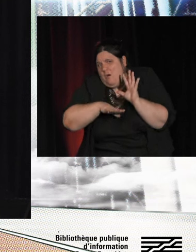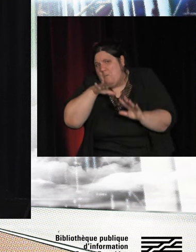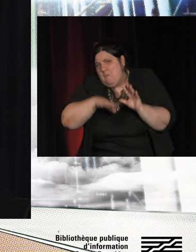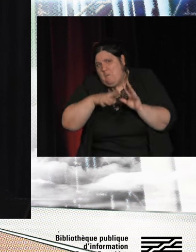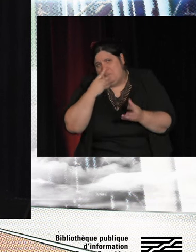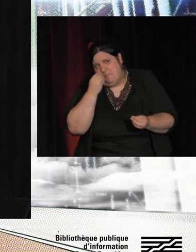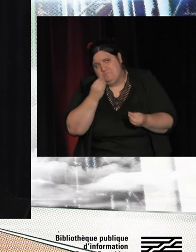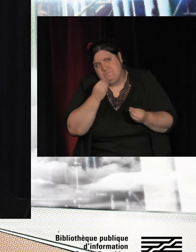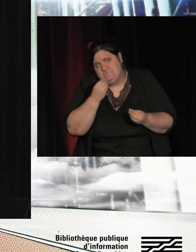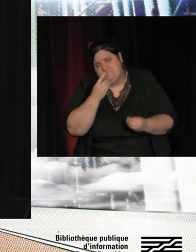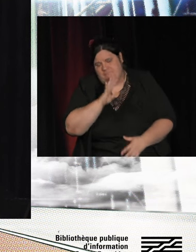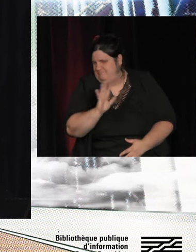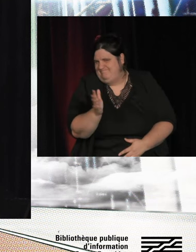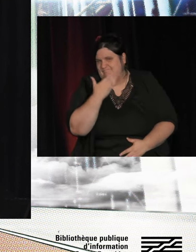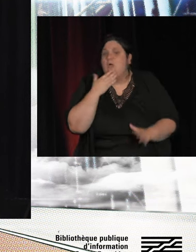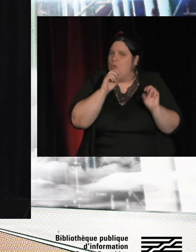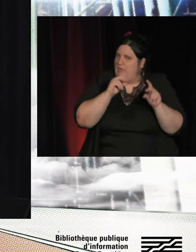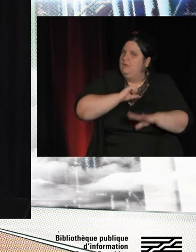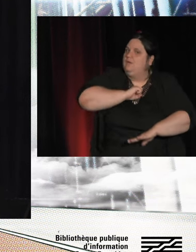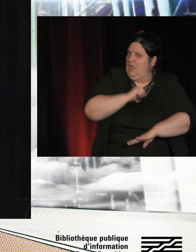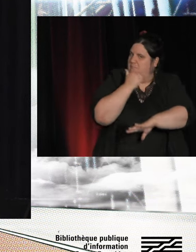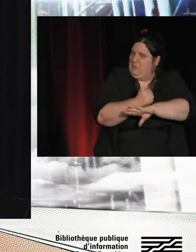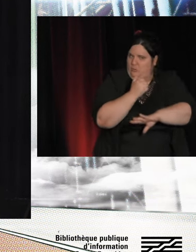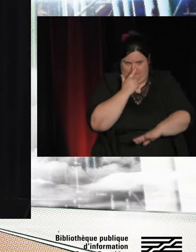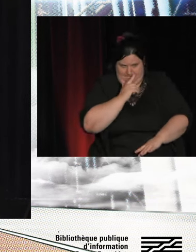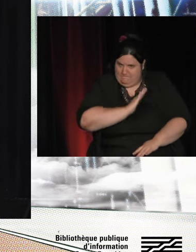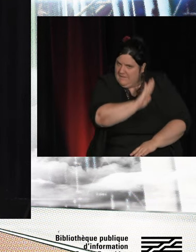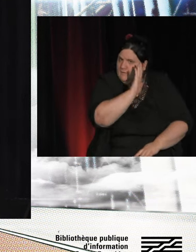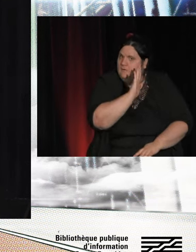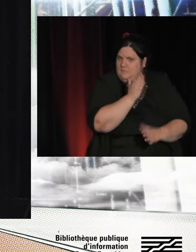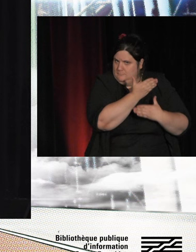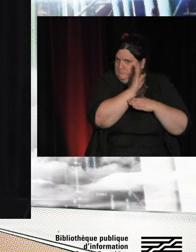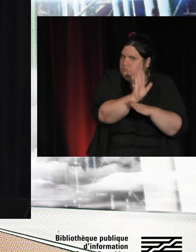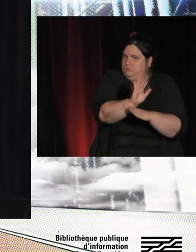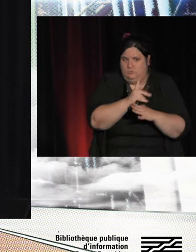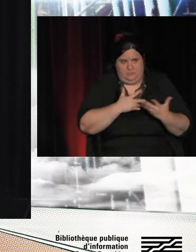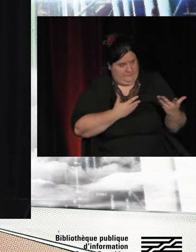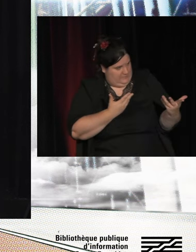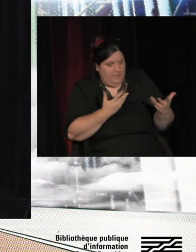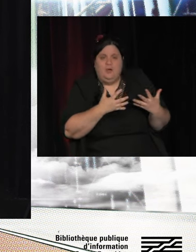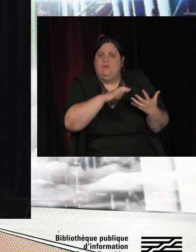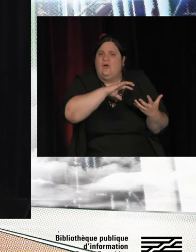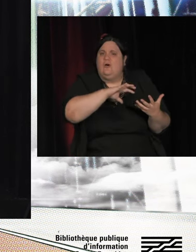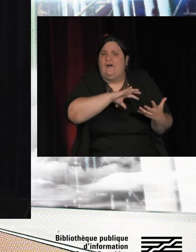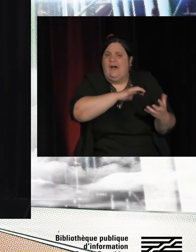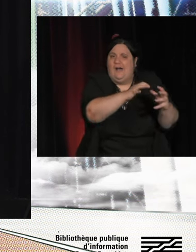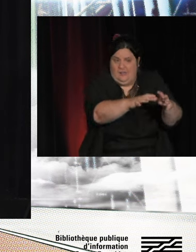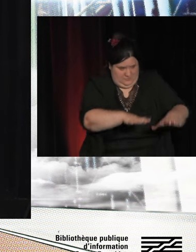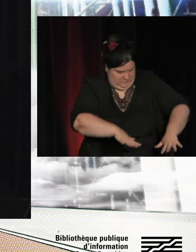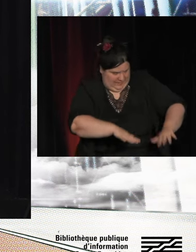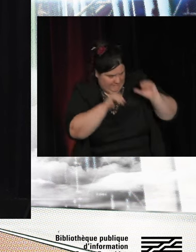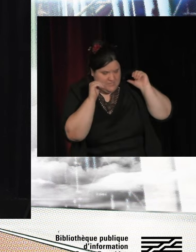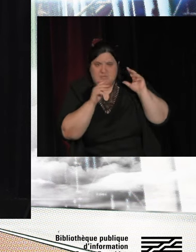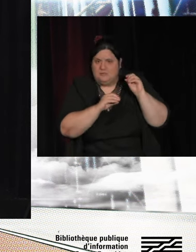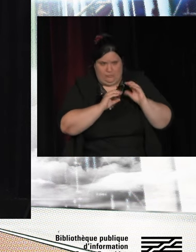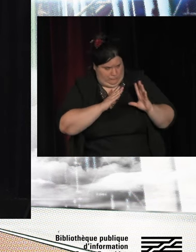Et je me suis dit, bah voilà, on va montrer ce que c'est un speedrun de base. Faire le jeu comme il est censé être, sans glitch, etc. Puis je me suis dit, on va